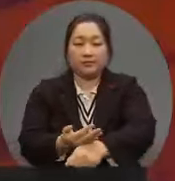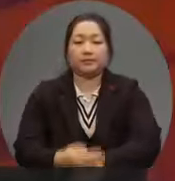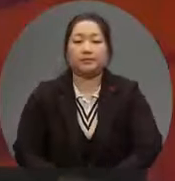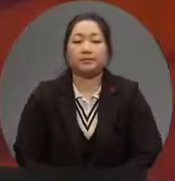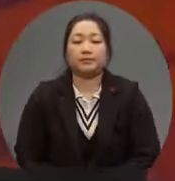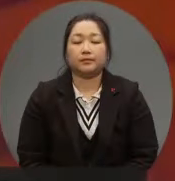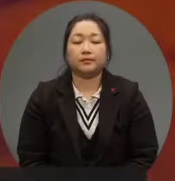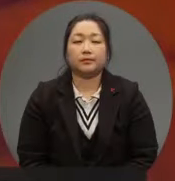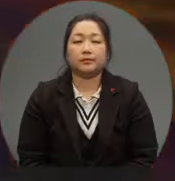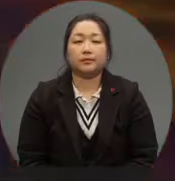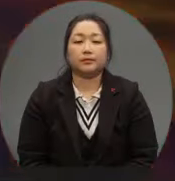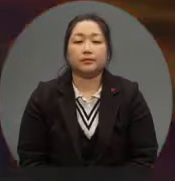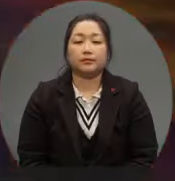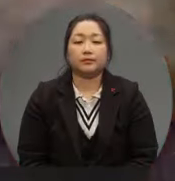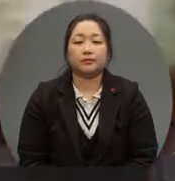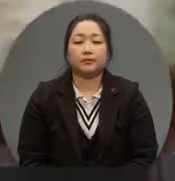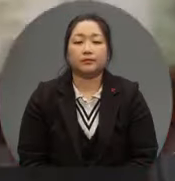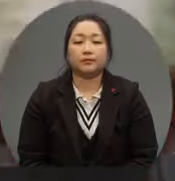보도합니다